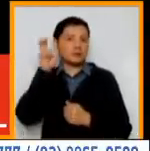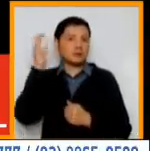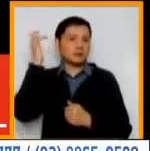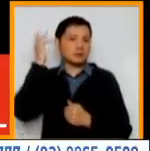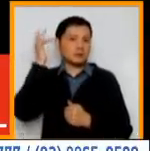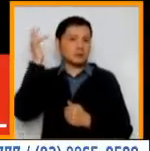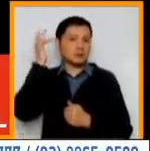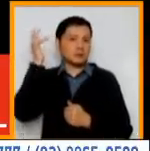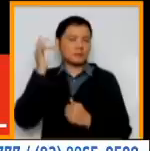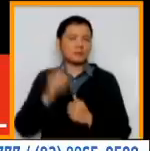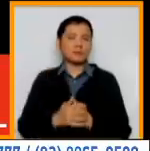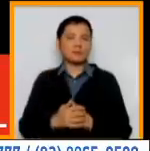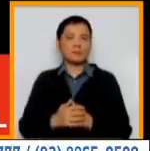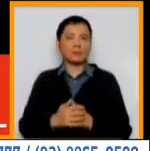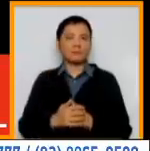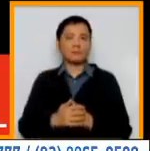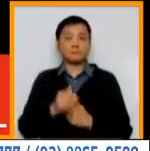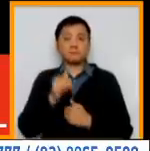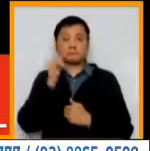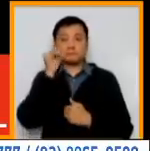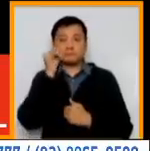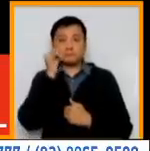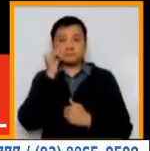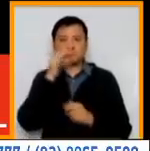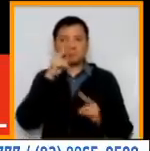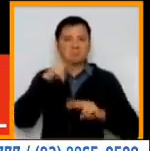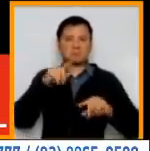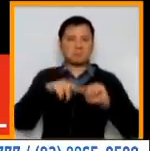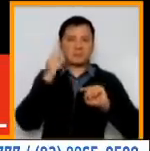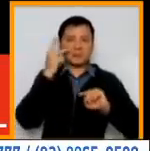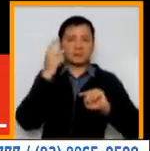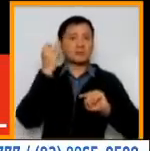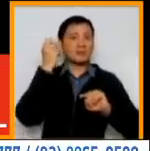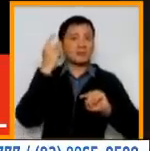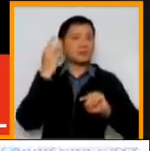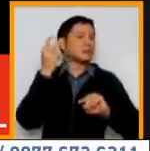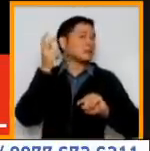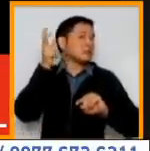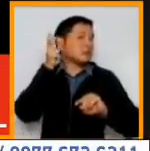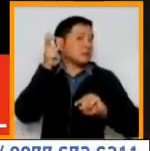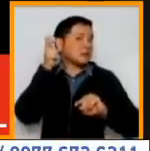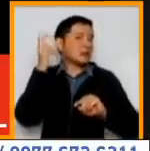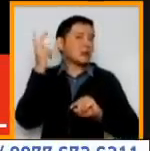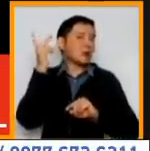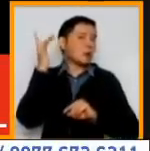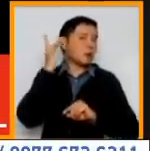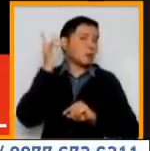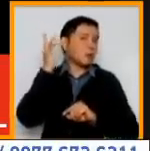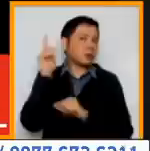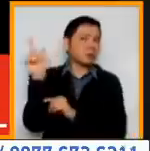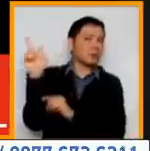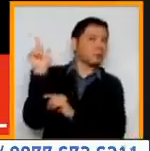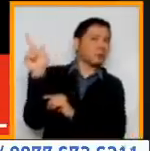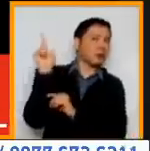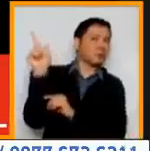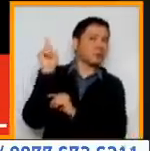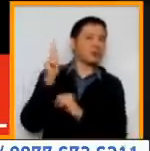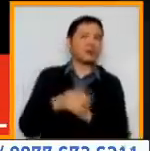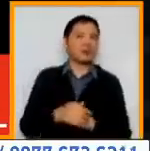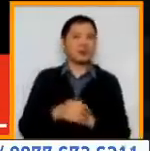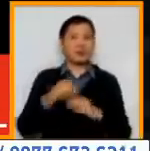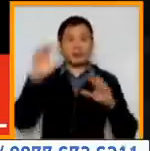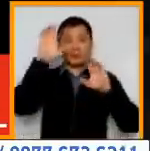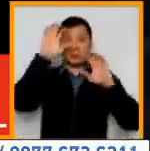Sa isa pang bahagi ng video, wala halos makita pero maririnig ang sunod-sunod na putok ng baril. Pinagbabaril na pala si President Moise na agad